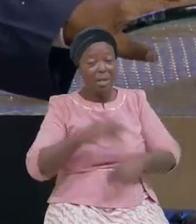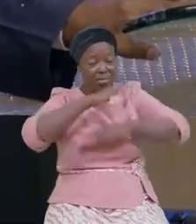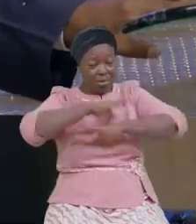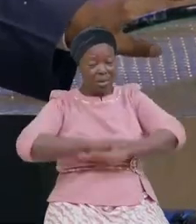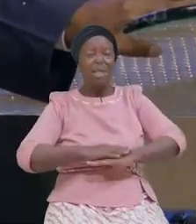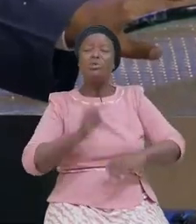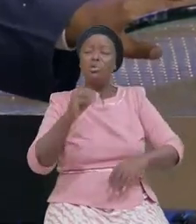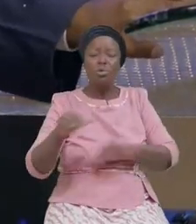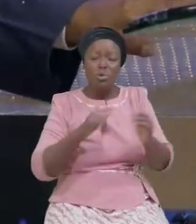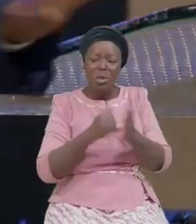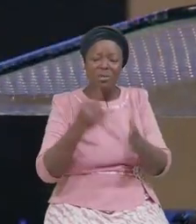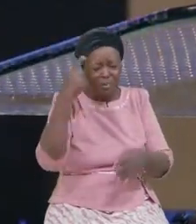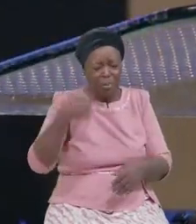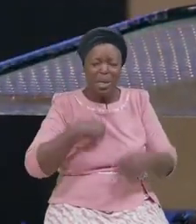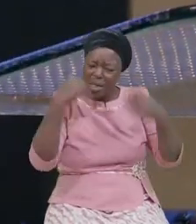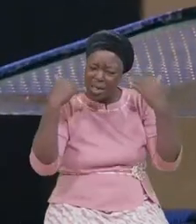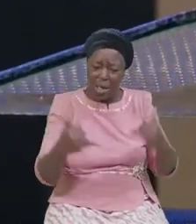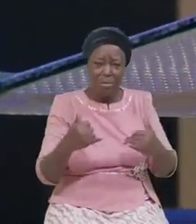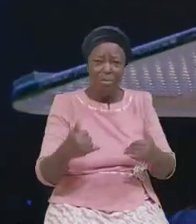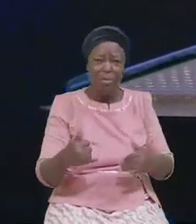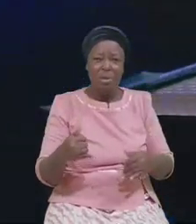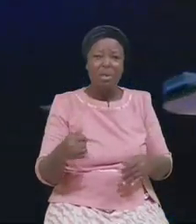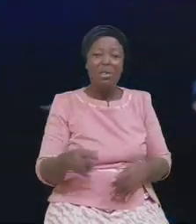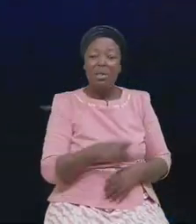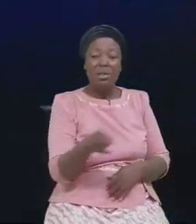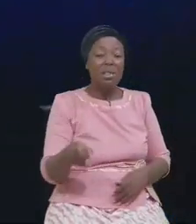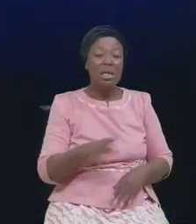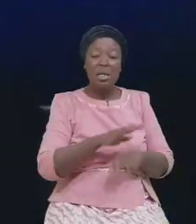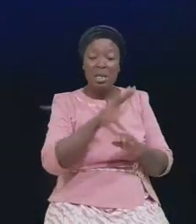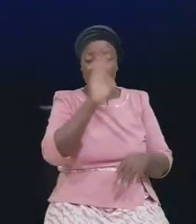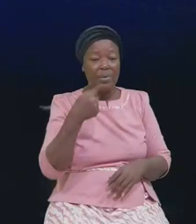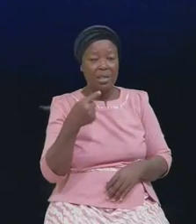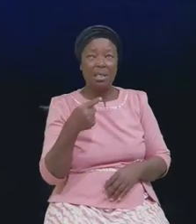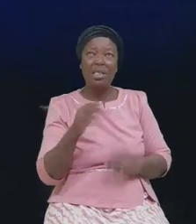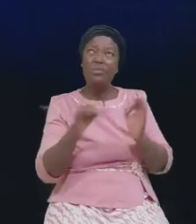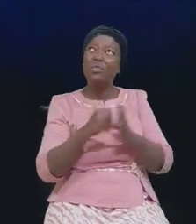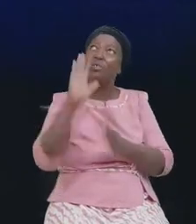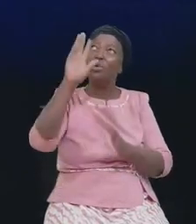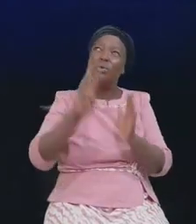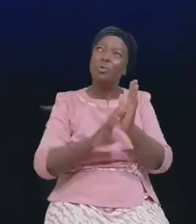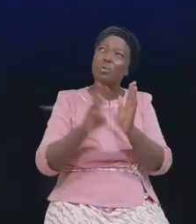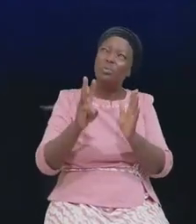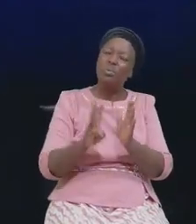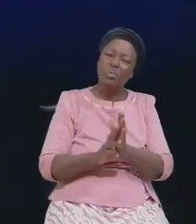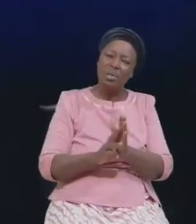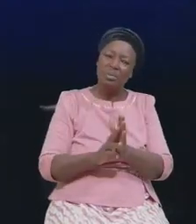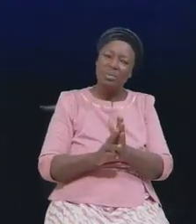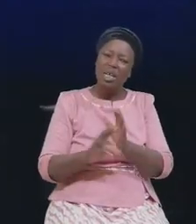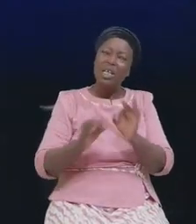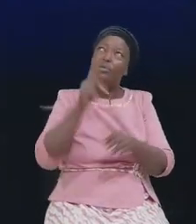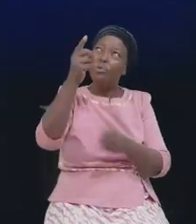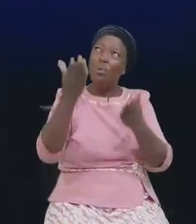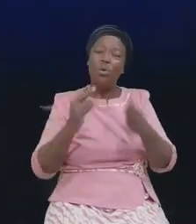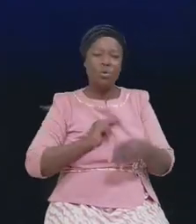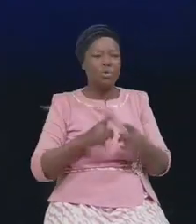fais-le pour moi maintenant. Ils n'ont pas dit, si c'est ta volonté, ils n'ont pas dit ça. Si tu veux que nous ayons ceci, non,